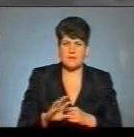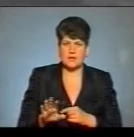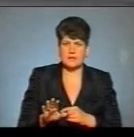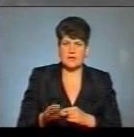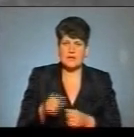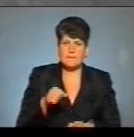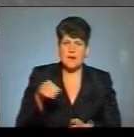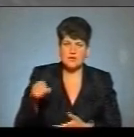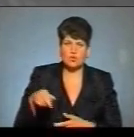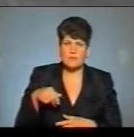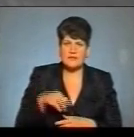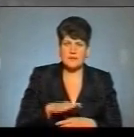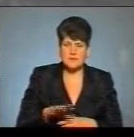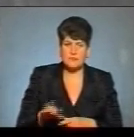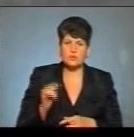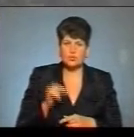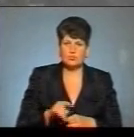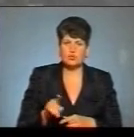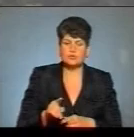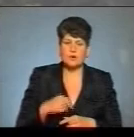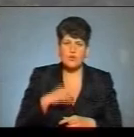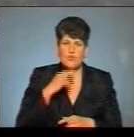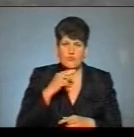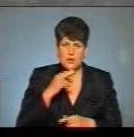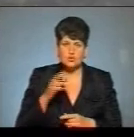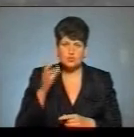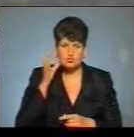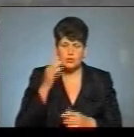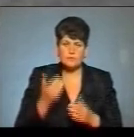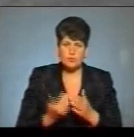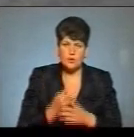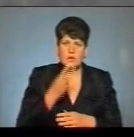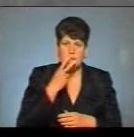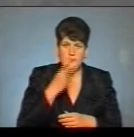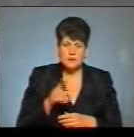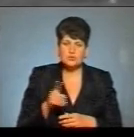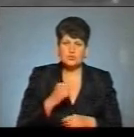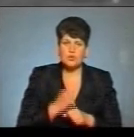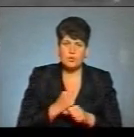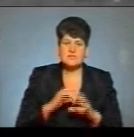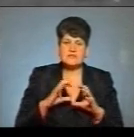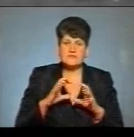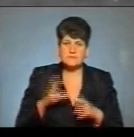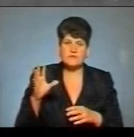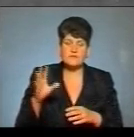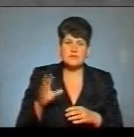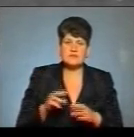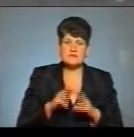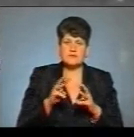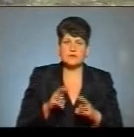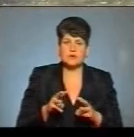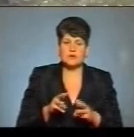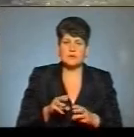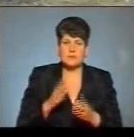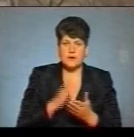Пасху святити ми не підемо, тому що ми уважно слухаємо новини і бачимо, що робиться в світі. Всі мають свячену воду, святять собі